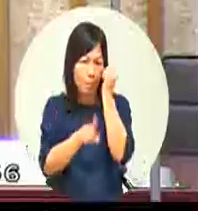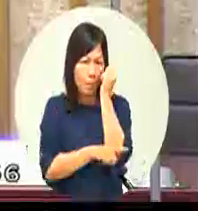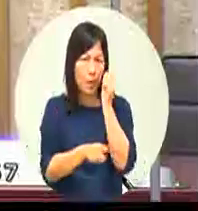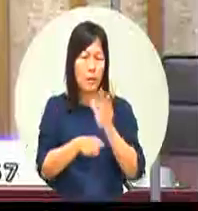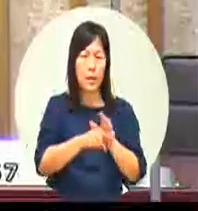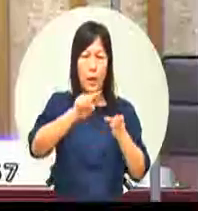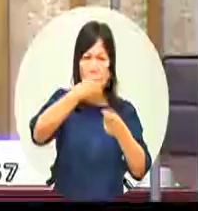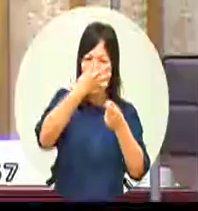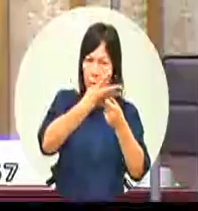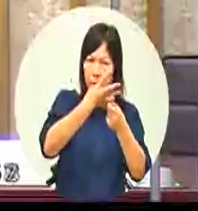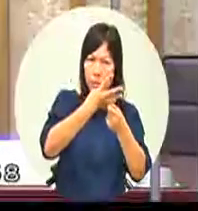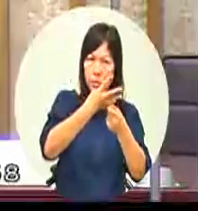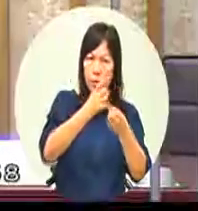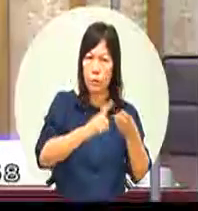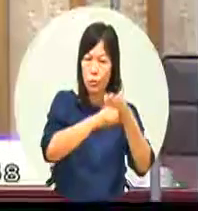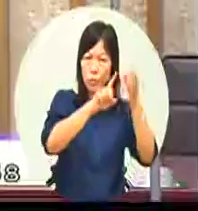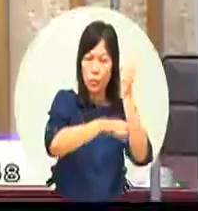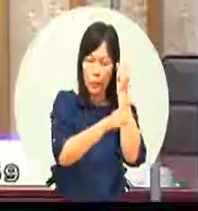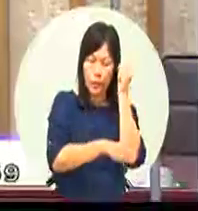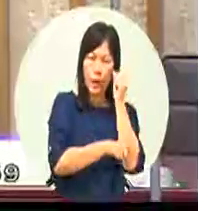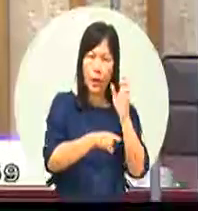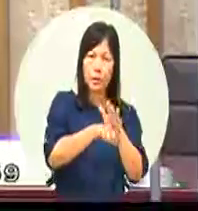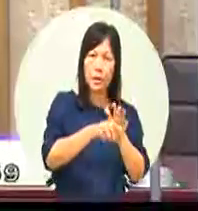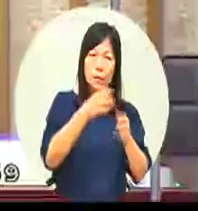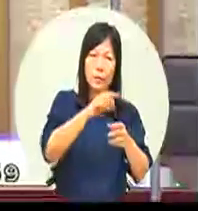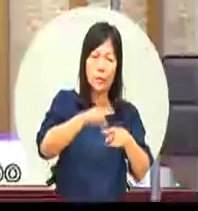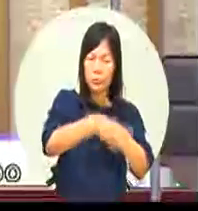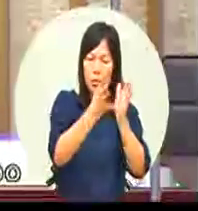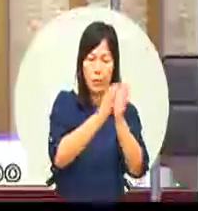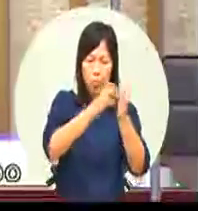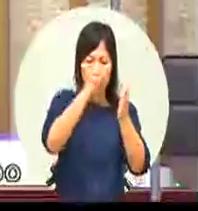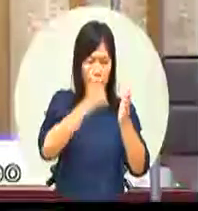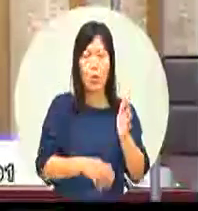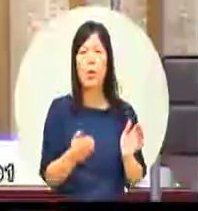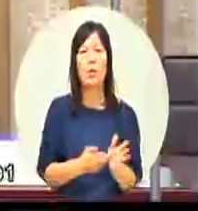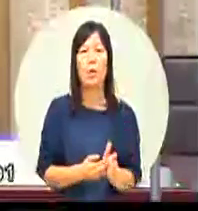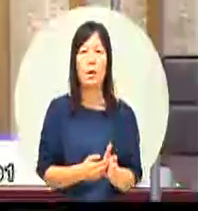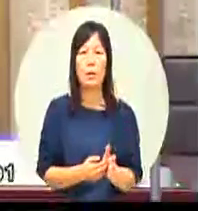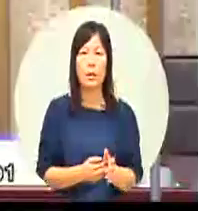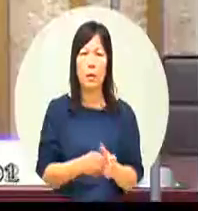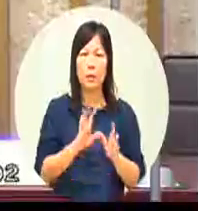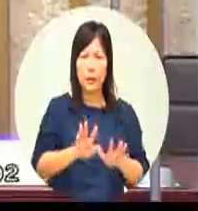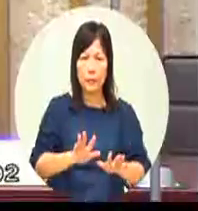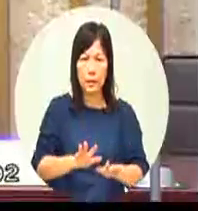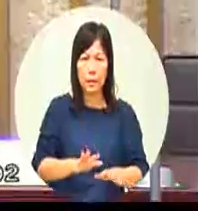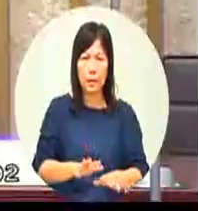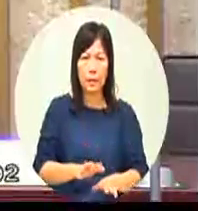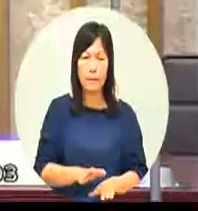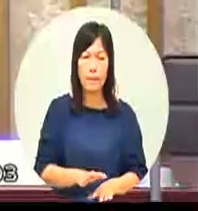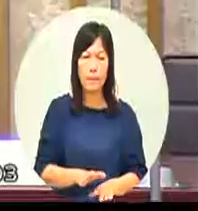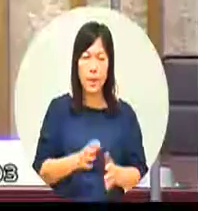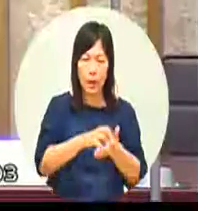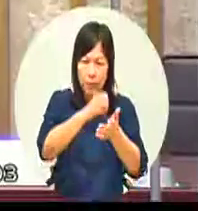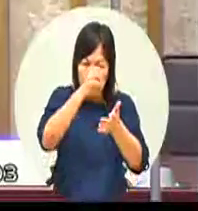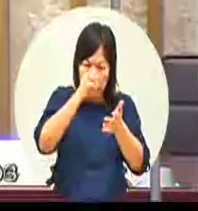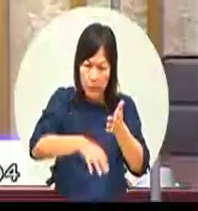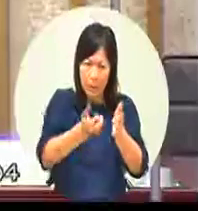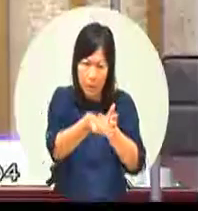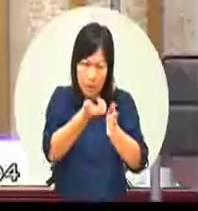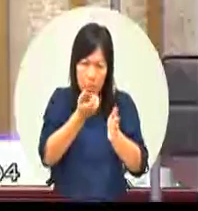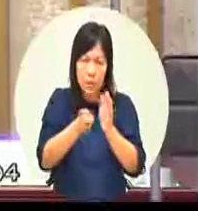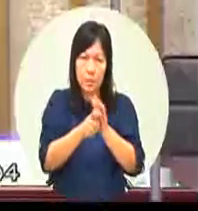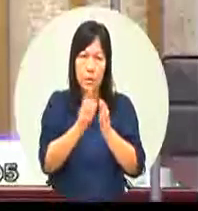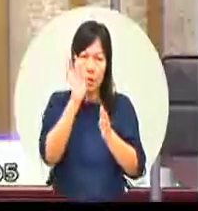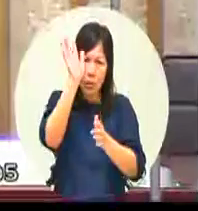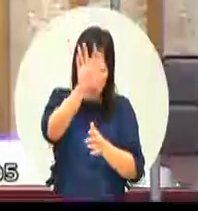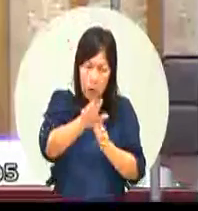104年，就是2015年的时阵，就是全国拢废止。啊，废止，因为即马在废止的前后，事实上